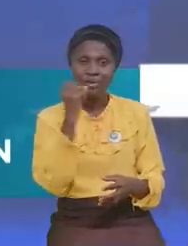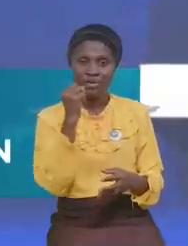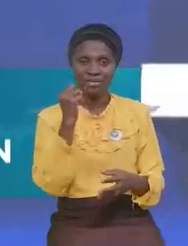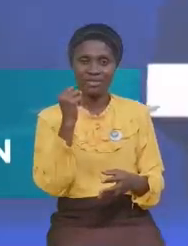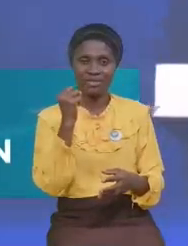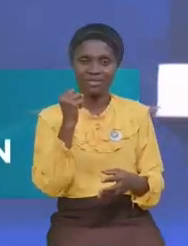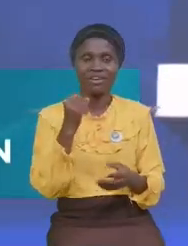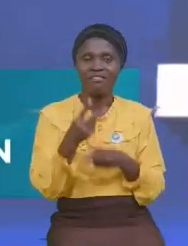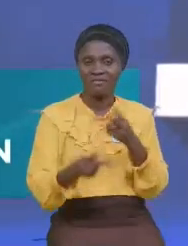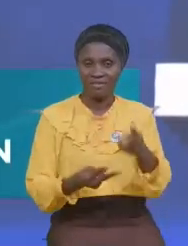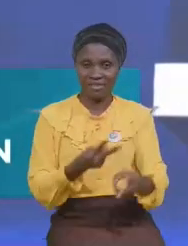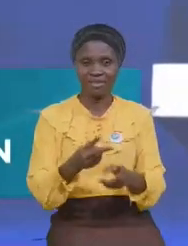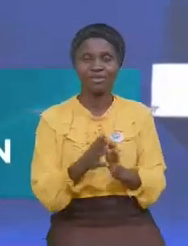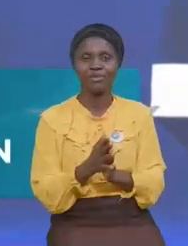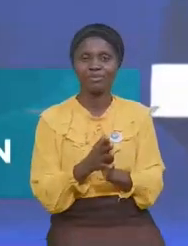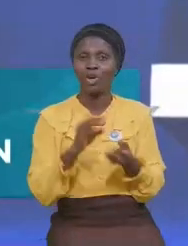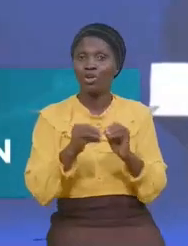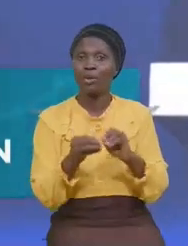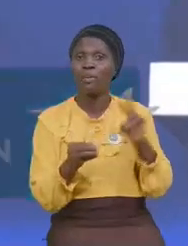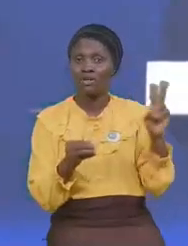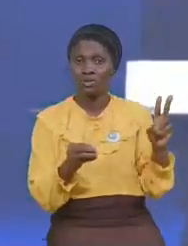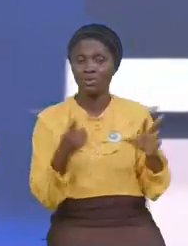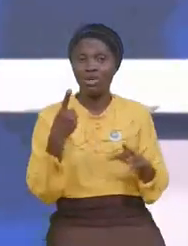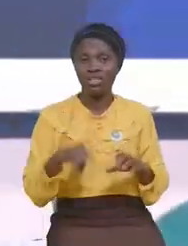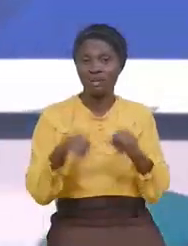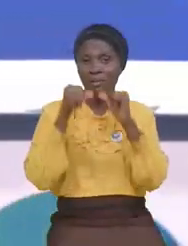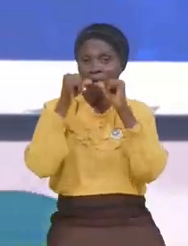visite gracieuse. 2.